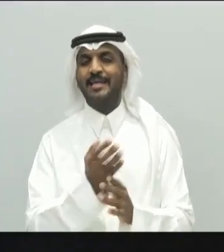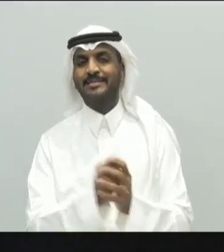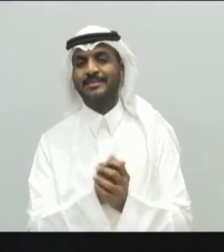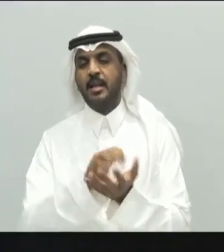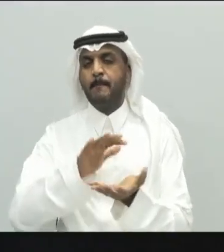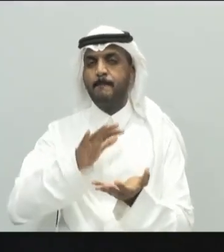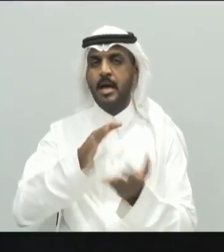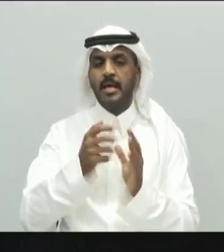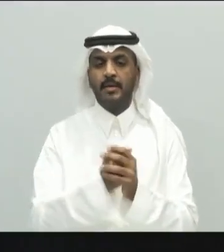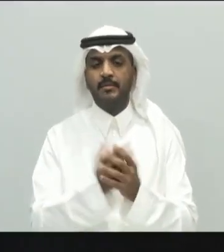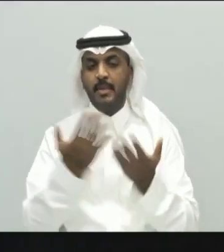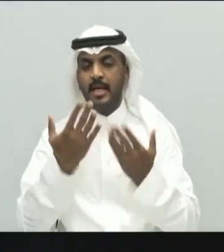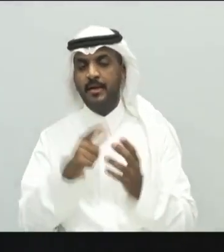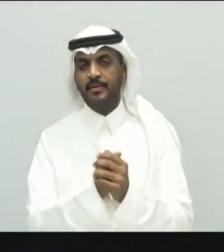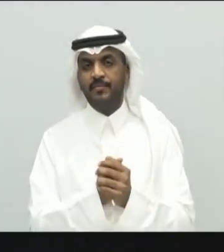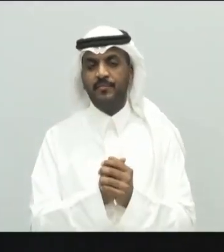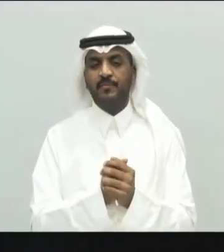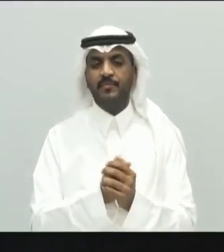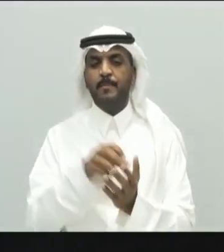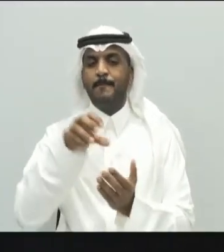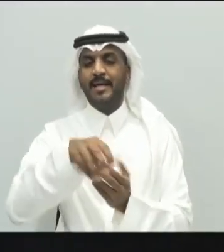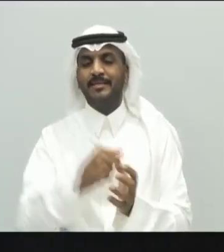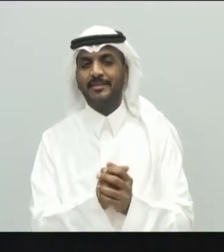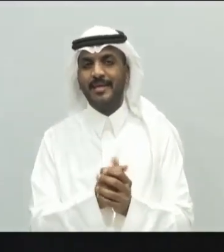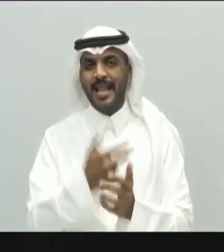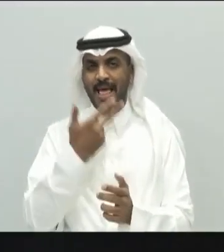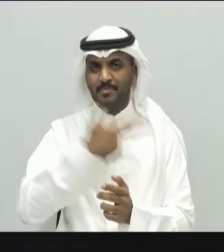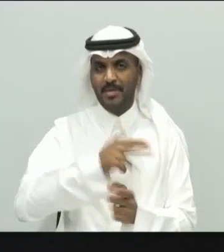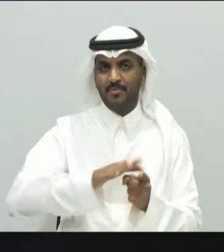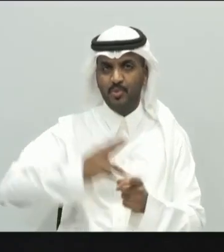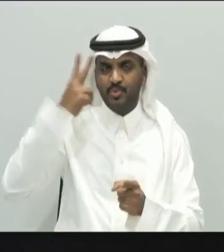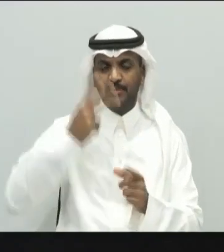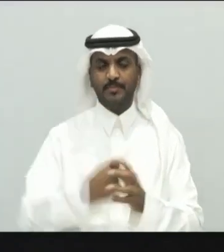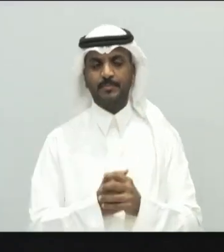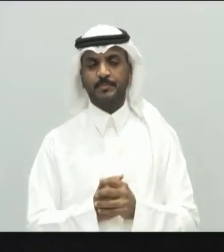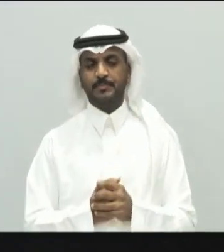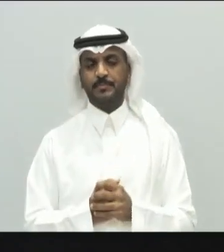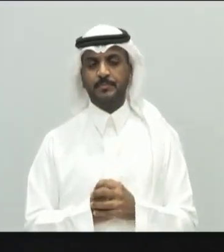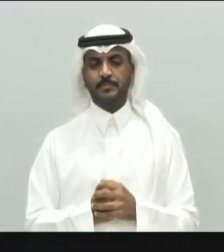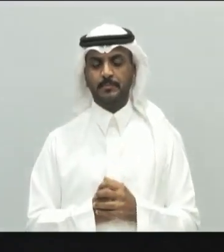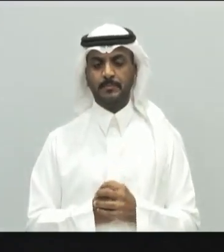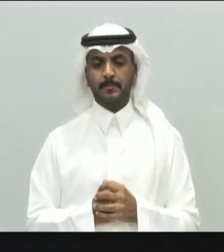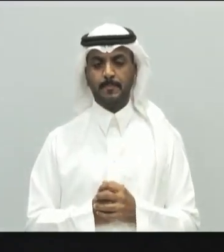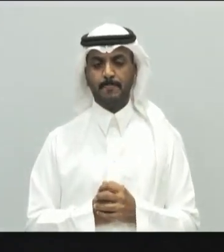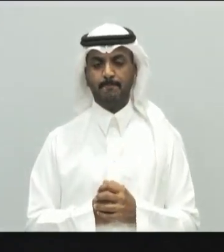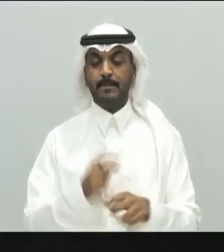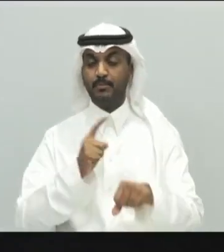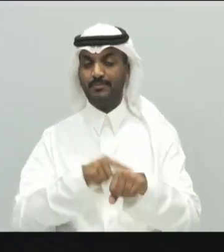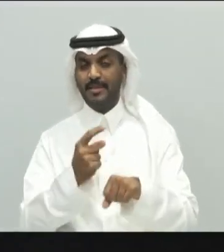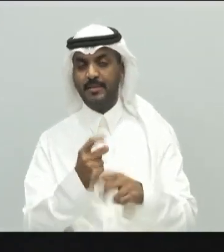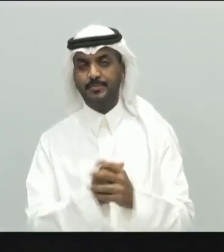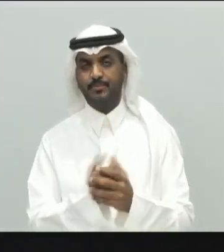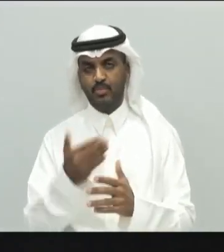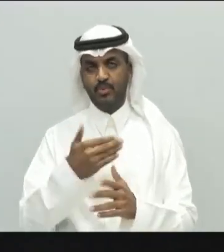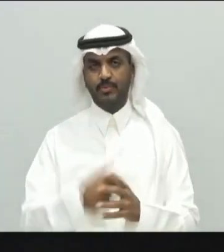المناخ في المناطق الغربيه في المملكه العربيه السعوديه حن اعطيكم